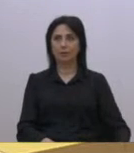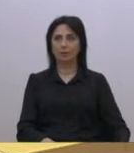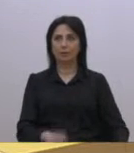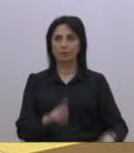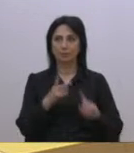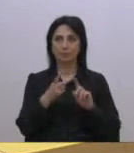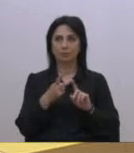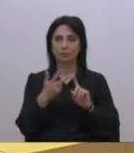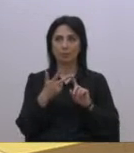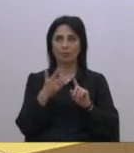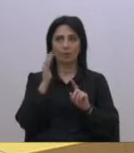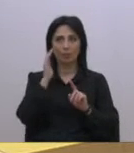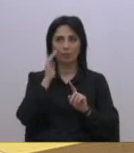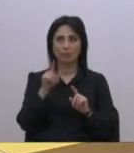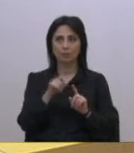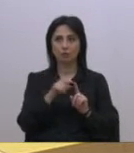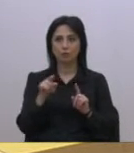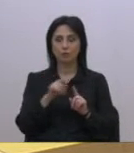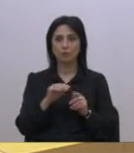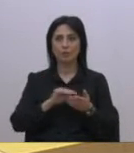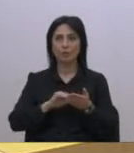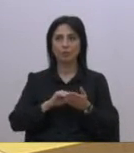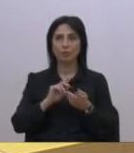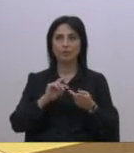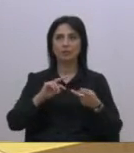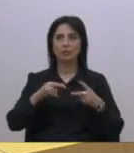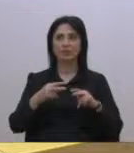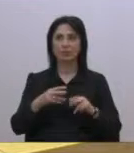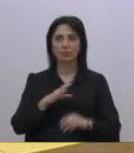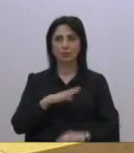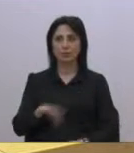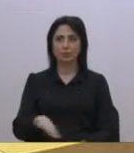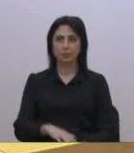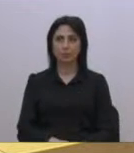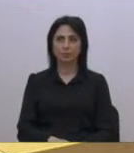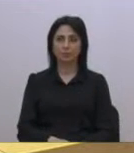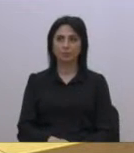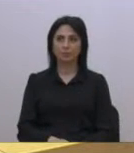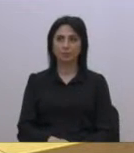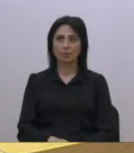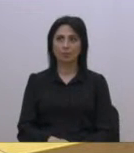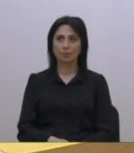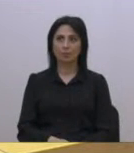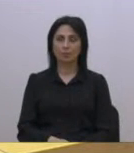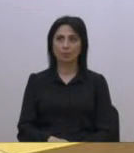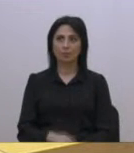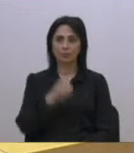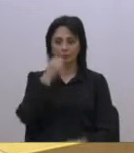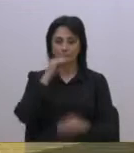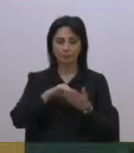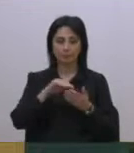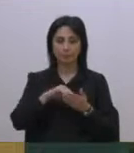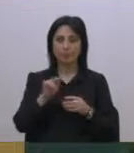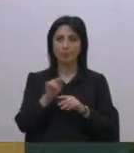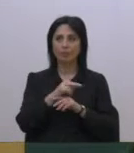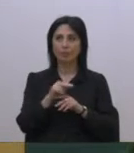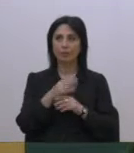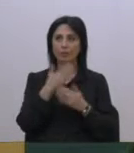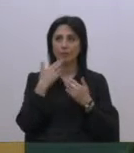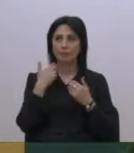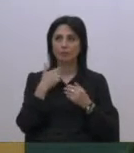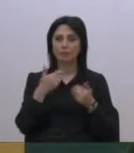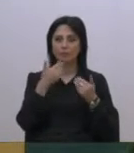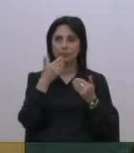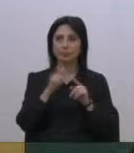მეორე და მესამე მოსმენებს შორის რედაქციული ცვლილებები არ განხორციელებულა. მადლობთ, რედაქციულ ხასიათს შენიშნული არ არის,